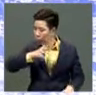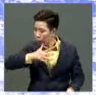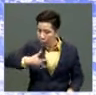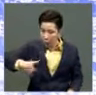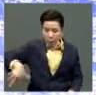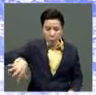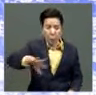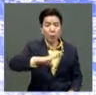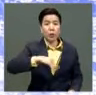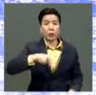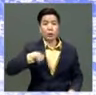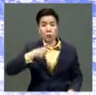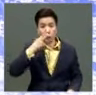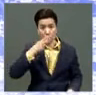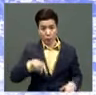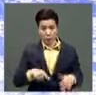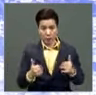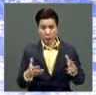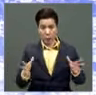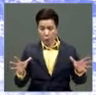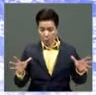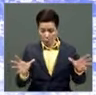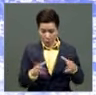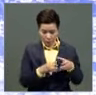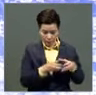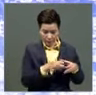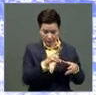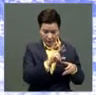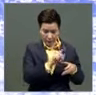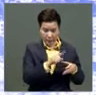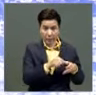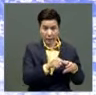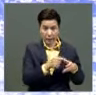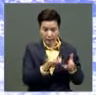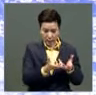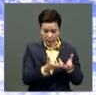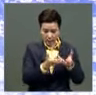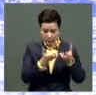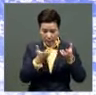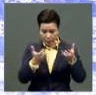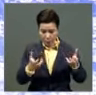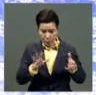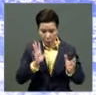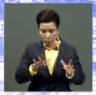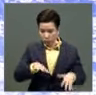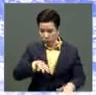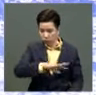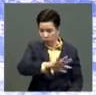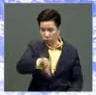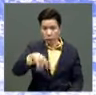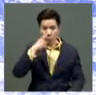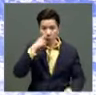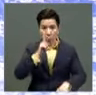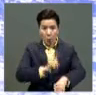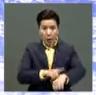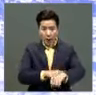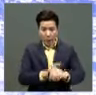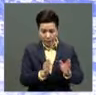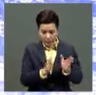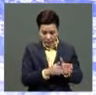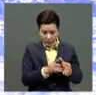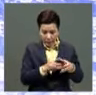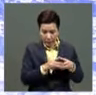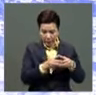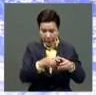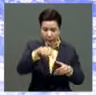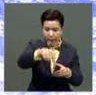ดเลยแล้วเรานำกลุ่มนั้นมาจำแนกแยกแยะผ่านเวลาและเส้นทางของท